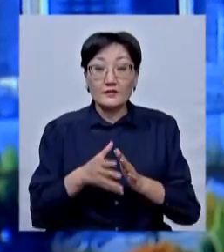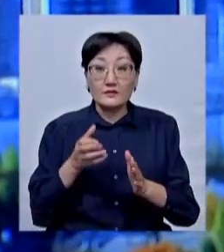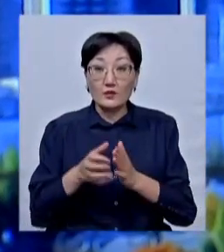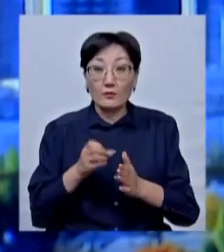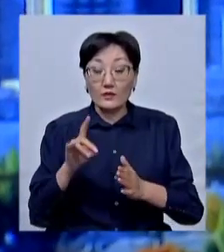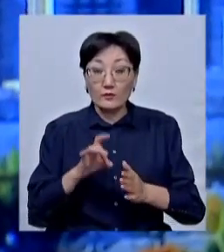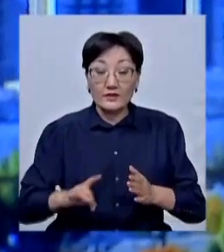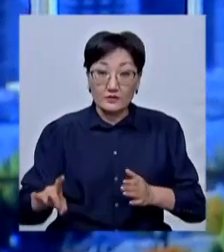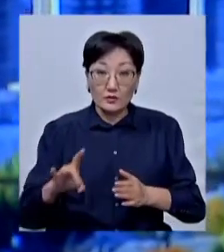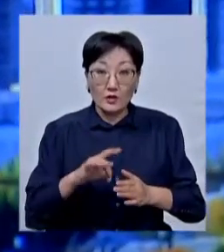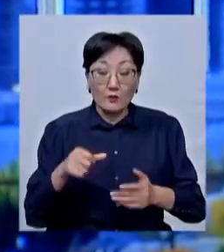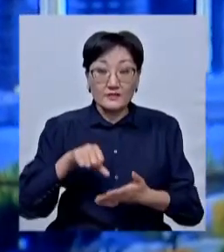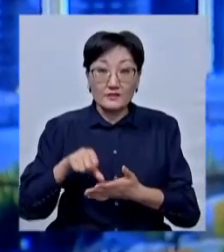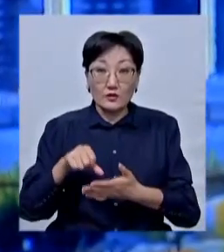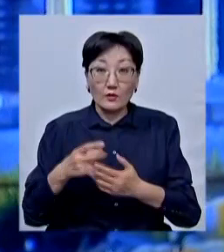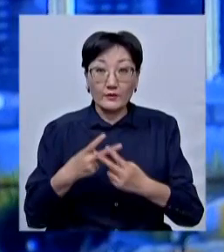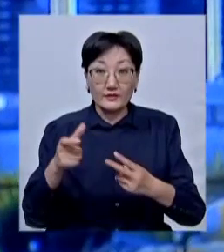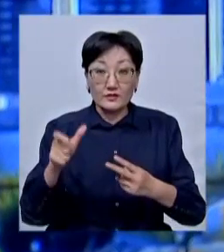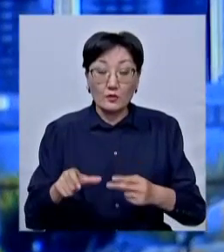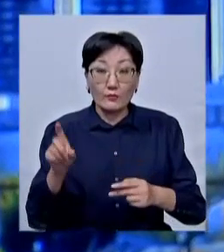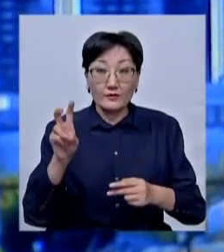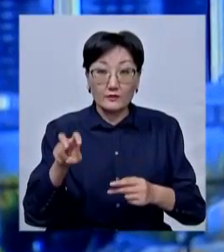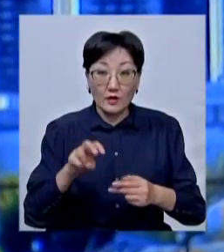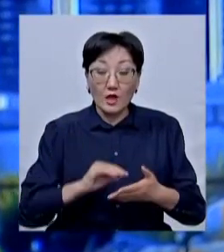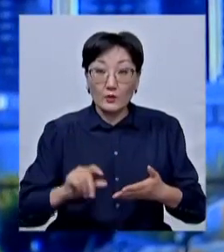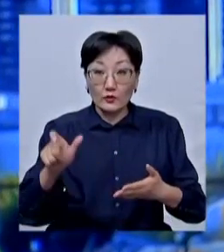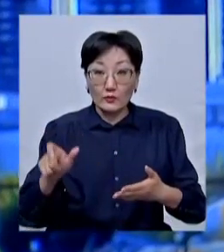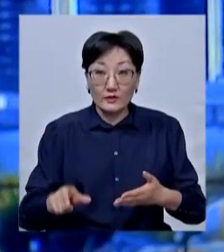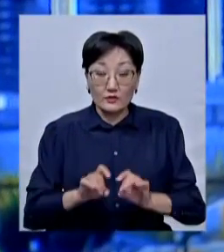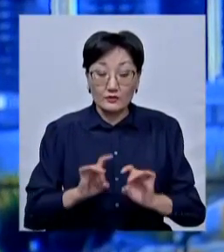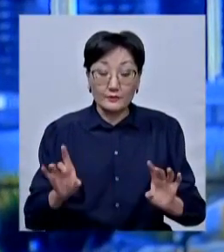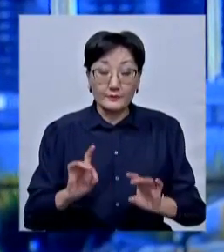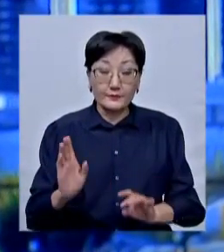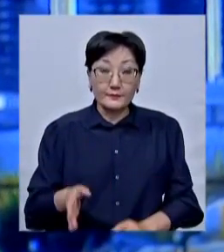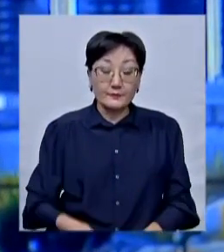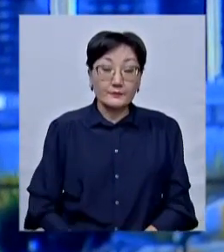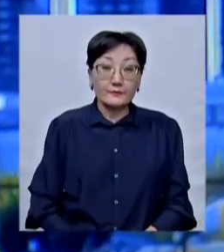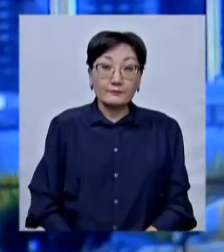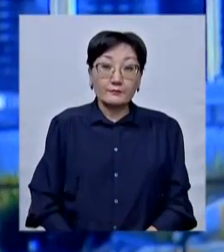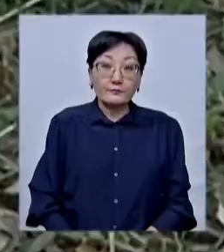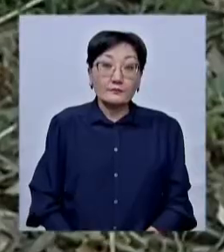на Урусбайском районе с участием заключенных побывал и наш корреспондент Роман Нощенко.